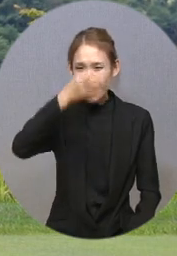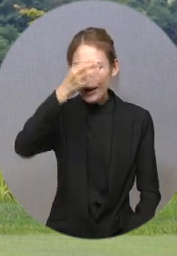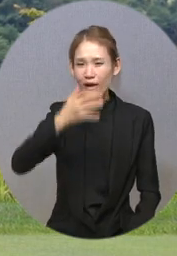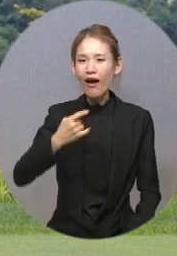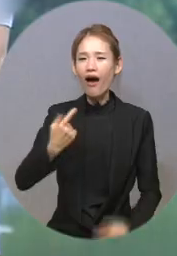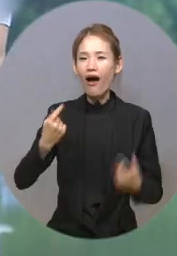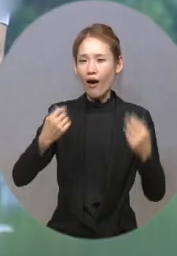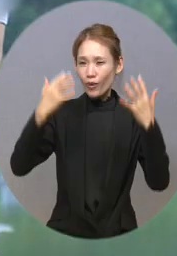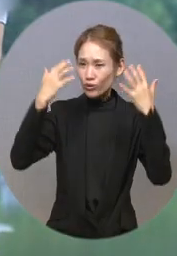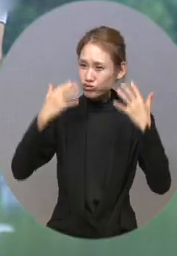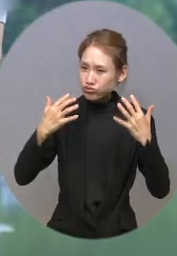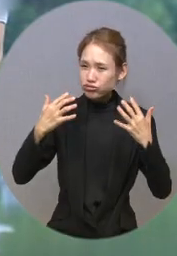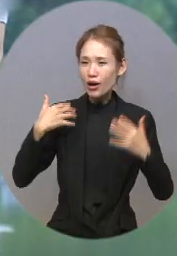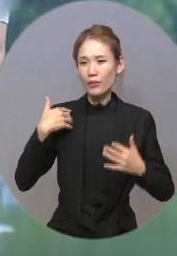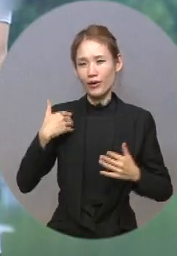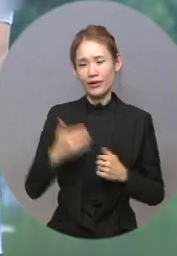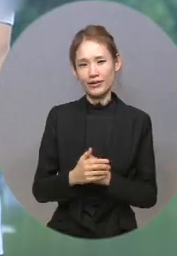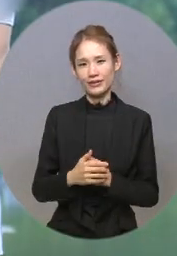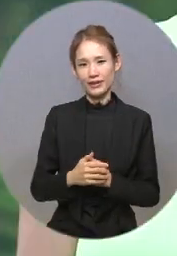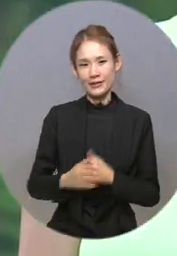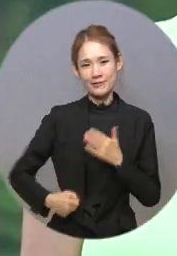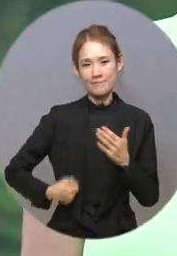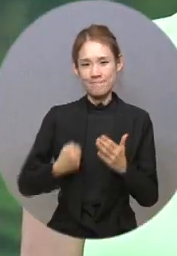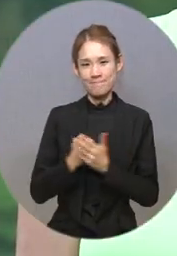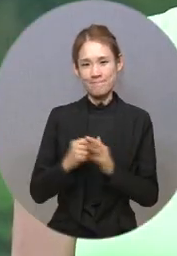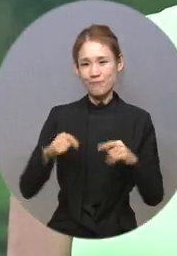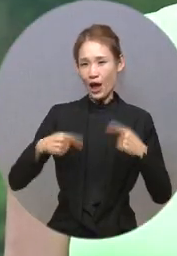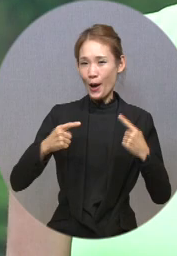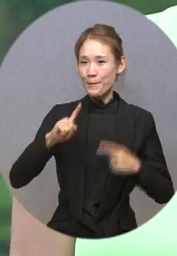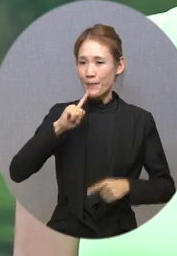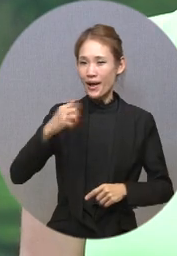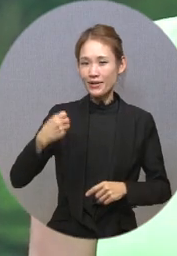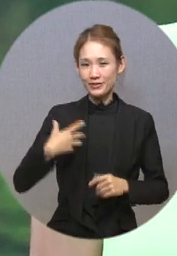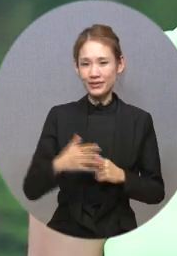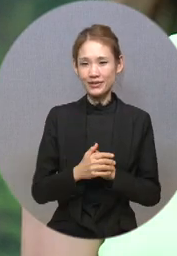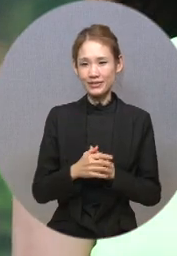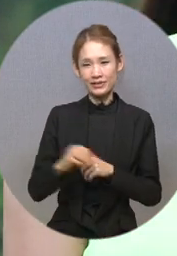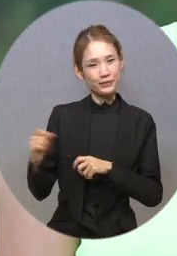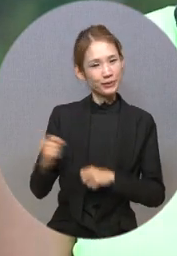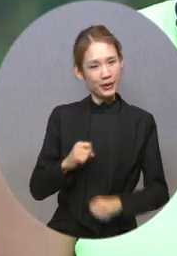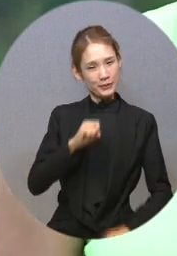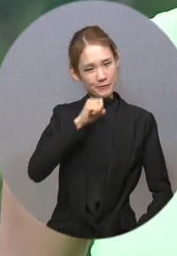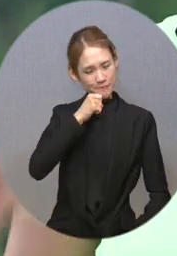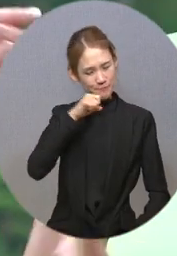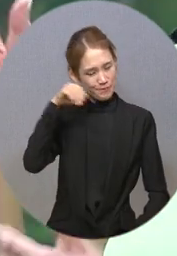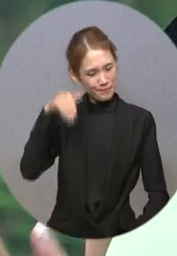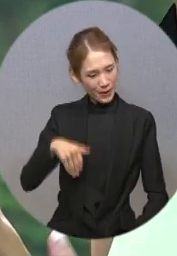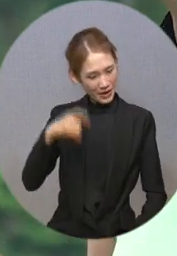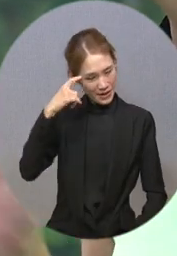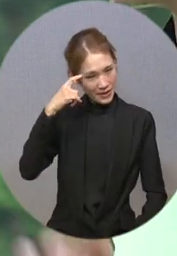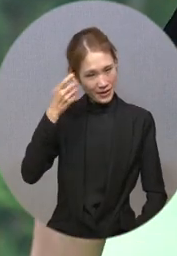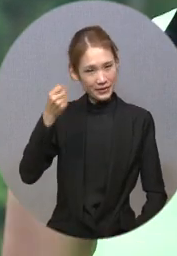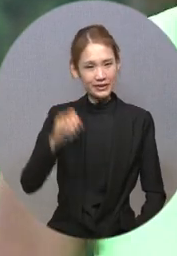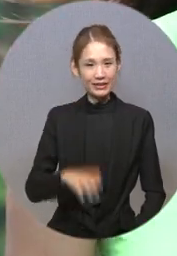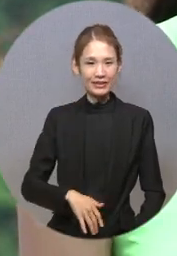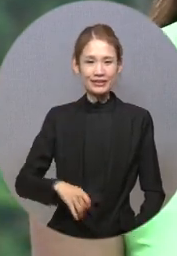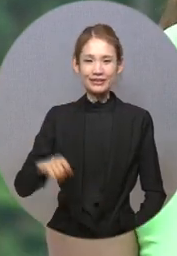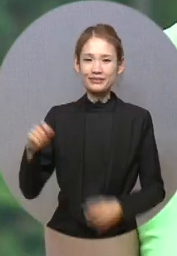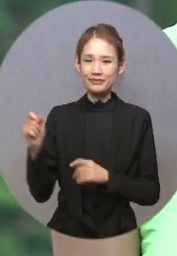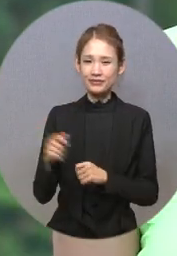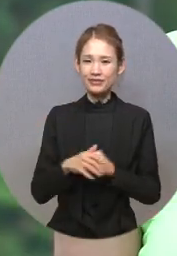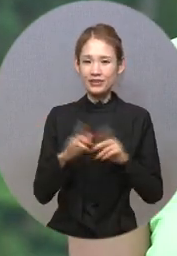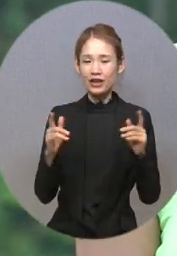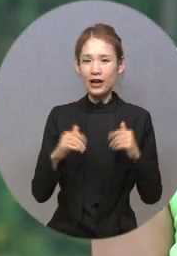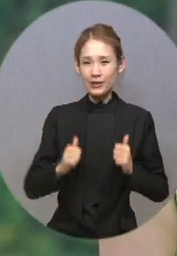줄 몰랐는데, 이만은 과고. 한마디씩. 아, 네. 굉장히 타수가 안 나올 거라고 예상했는데. 하지만, 타수 안 나오면 날씨 탓하면 돼.